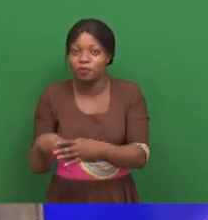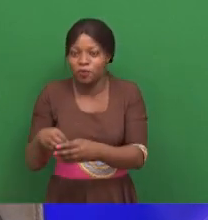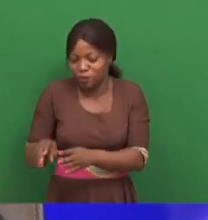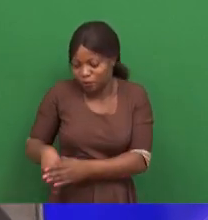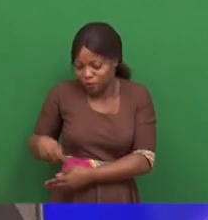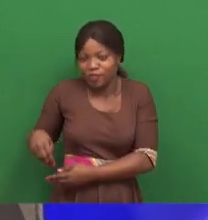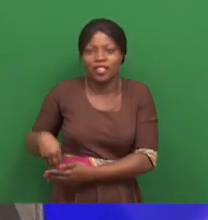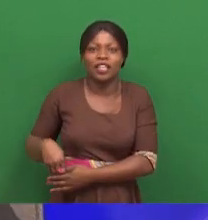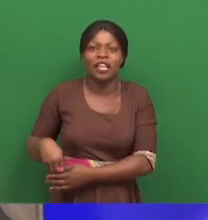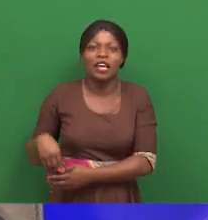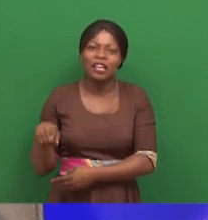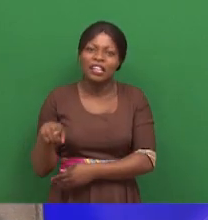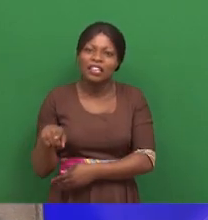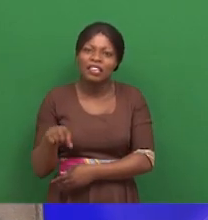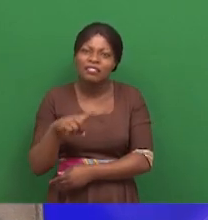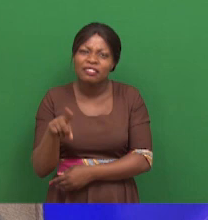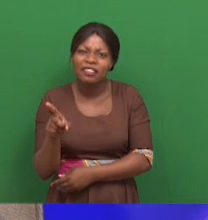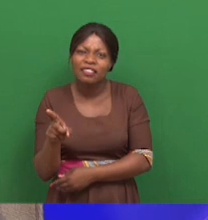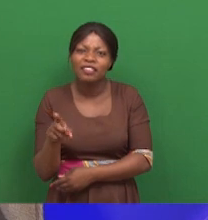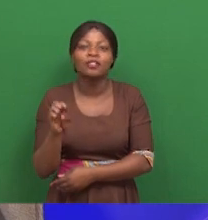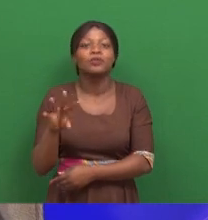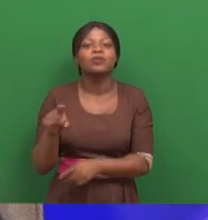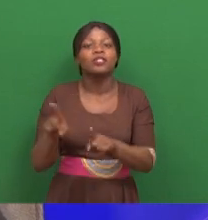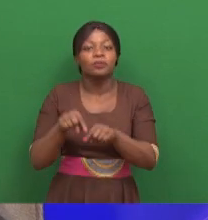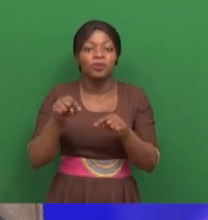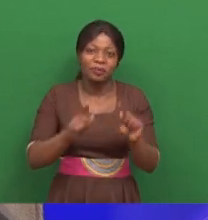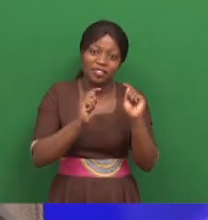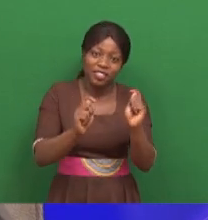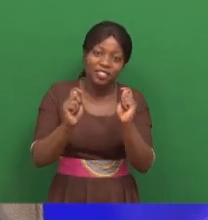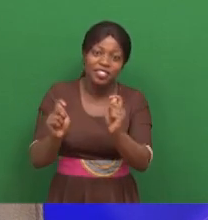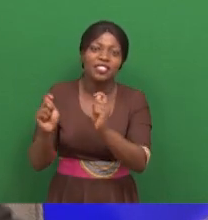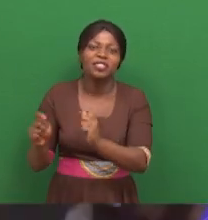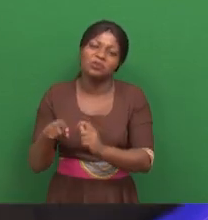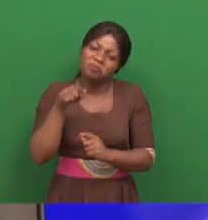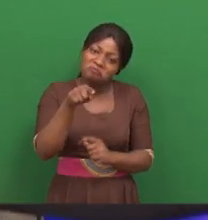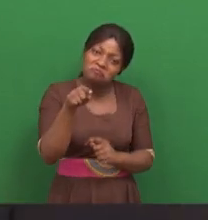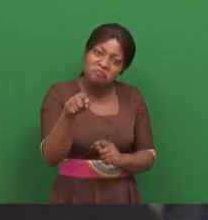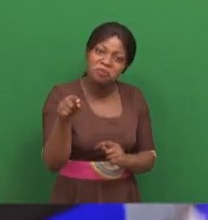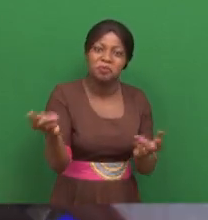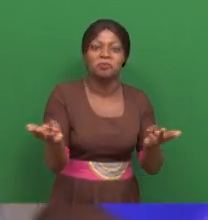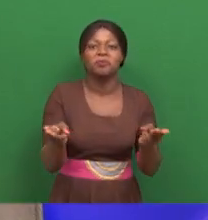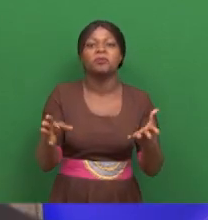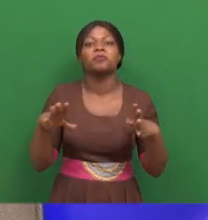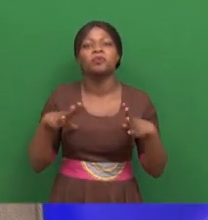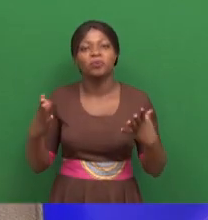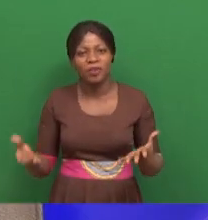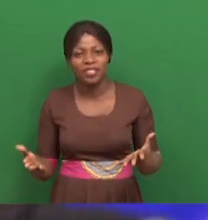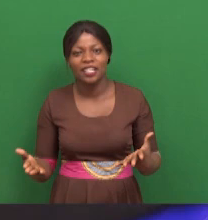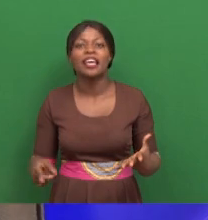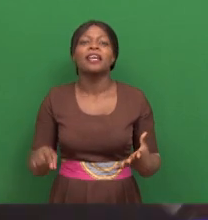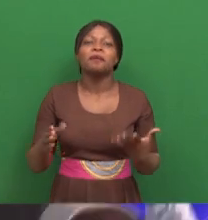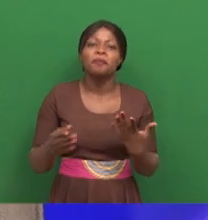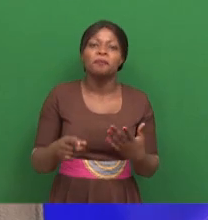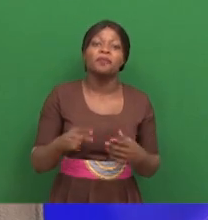ndo yepasvondo ndozvatiri kudzidzisana tiri pano zvandambokutaurirai paya kuti imimi nyangwe ndichitobva pano